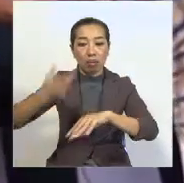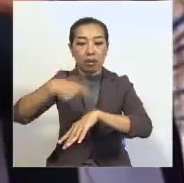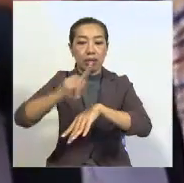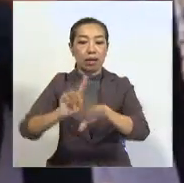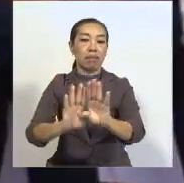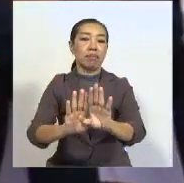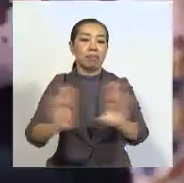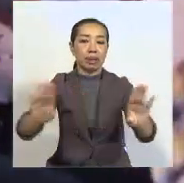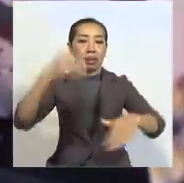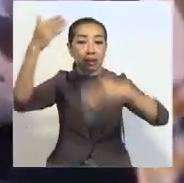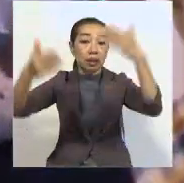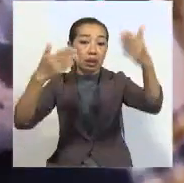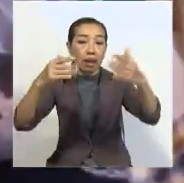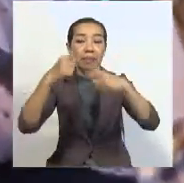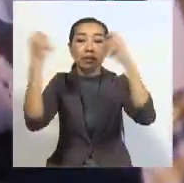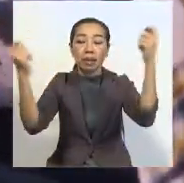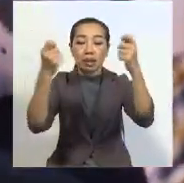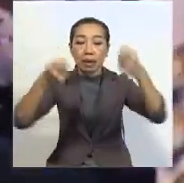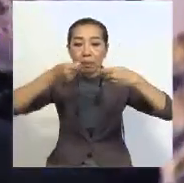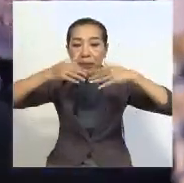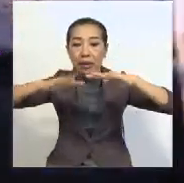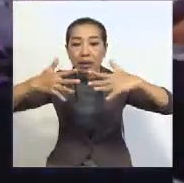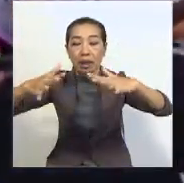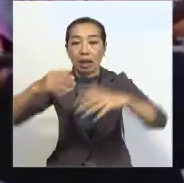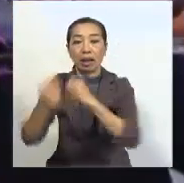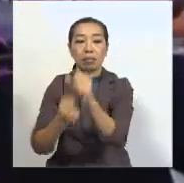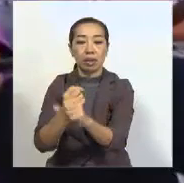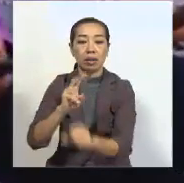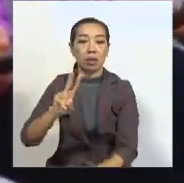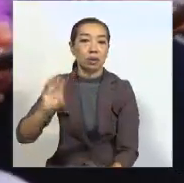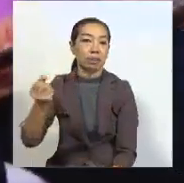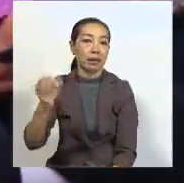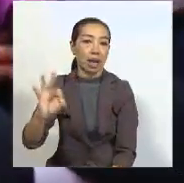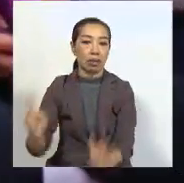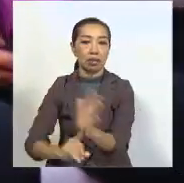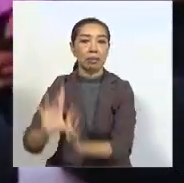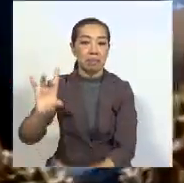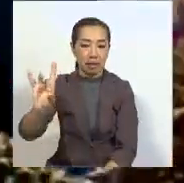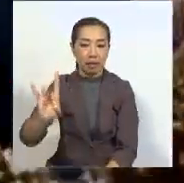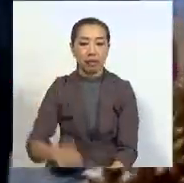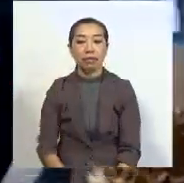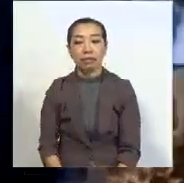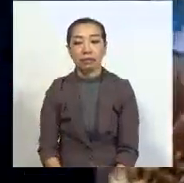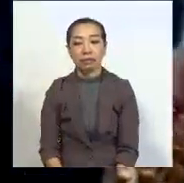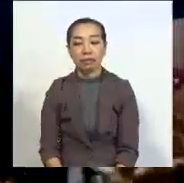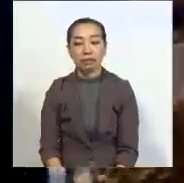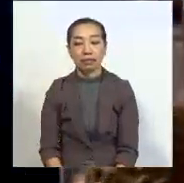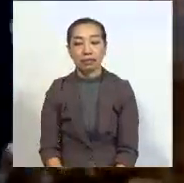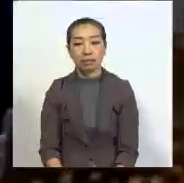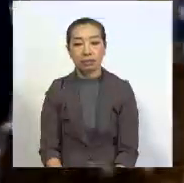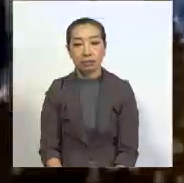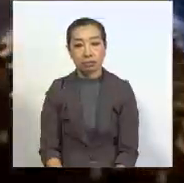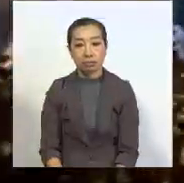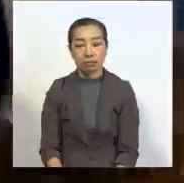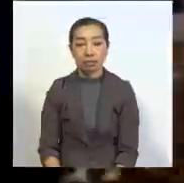ในพิธีเปิดงานเทศกาลทะเลหรือ Sea Festival 2019ครั้งที่8ค่ะโอกาสนี้นายพิชิตบุญ